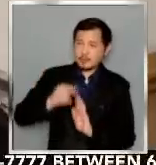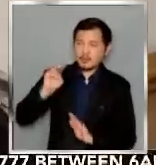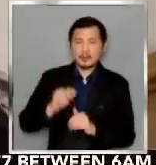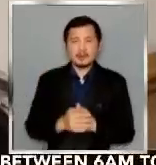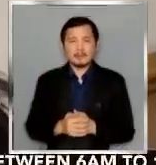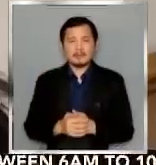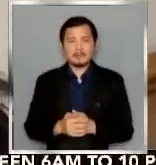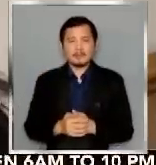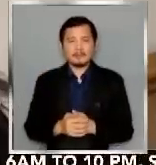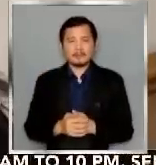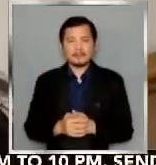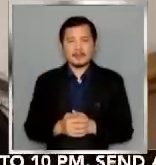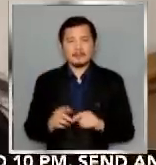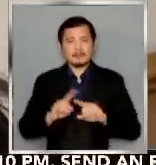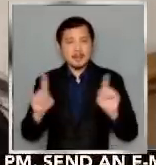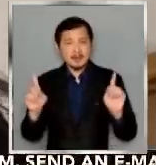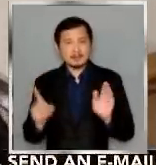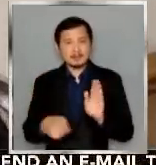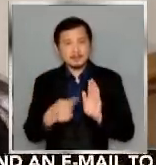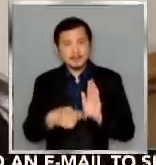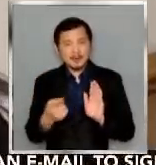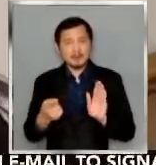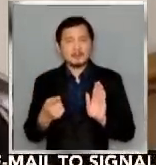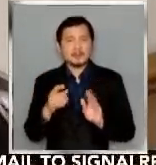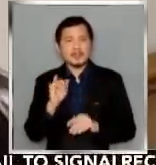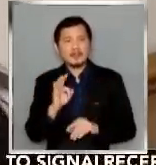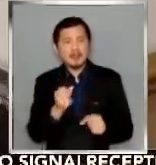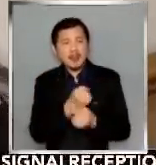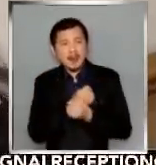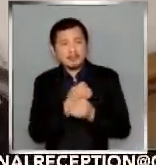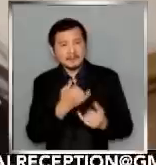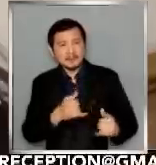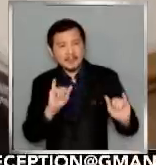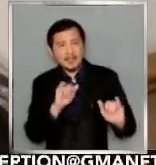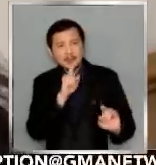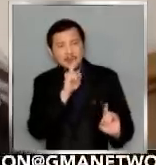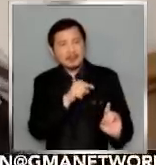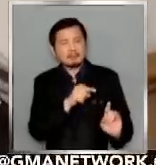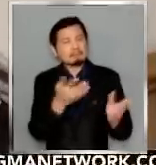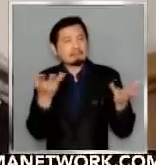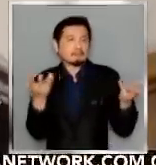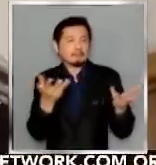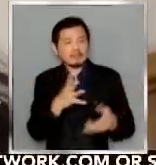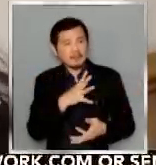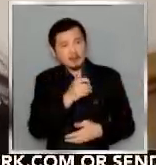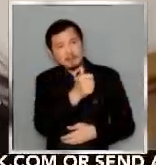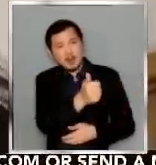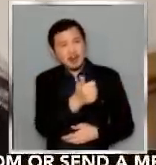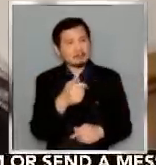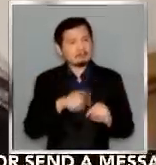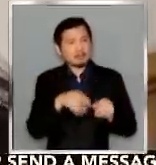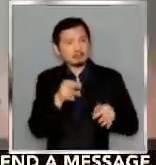minsan talaga, kung nandun pa rin yung love para sa kanila, who are we to judge? Who am I to judge? Lalo na kung nagbago